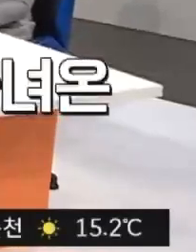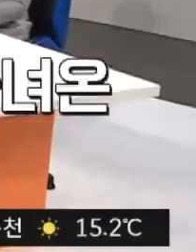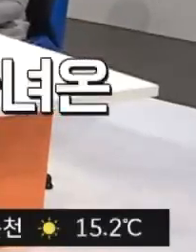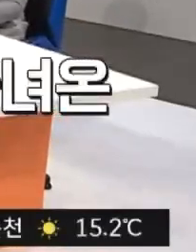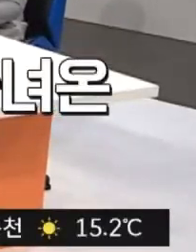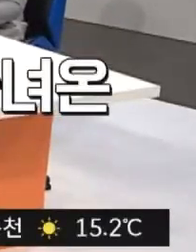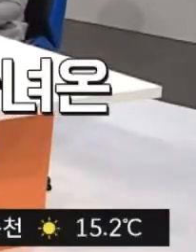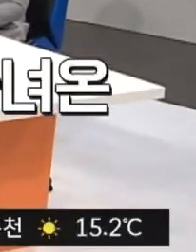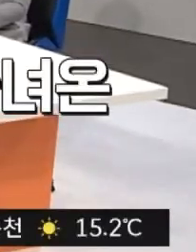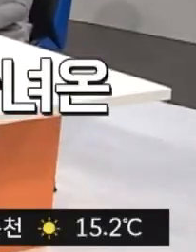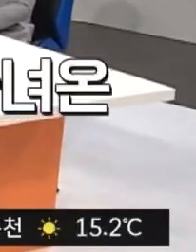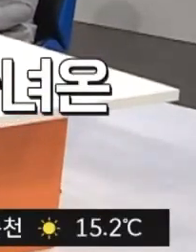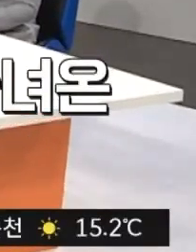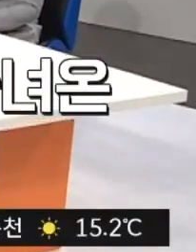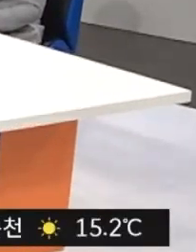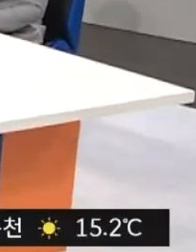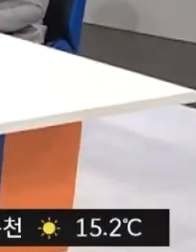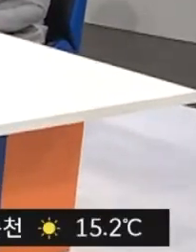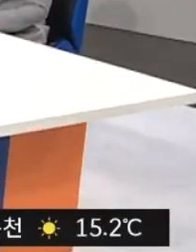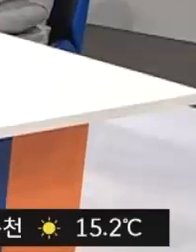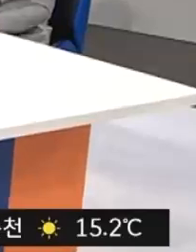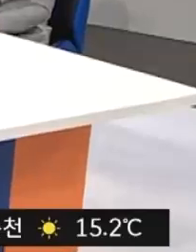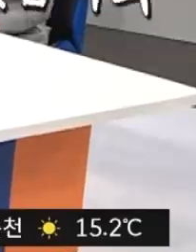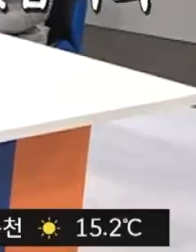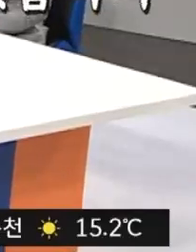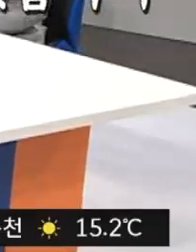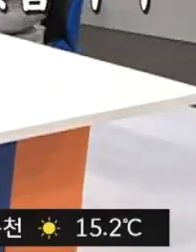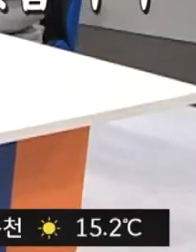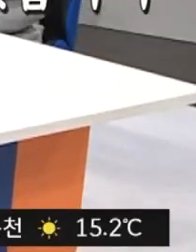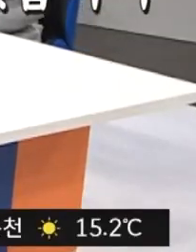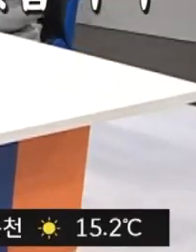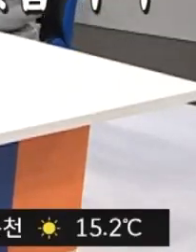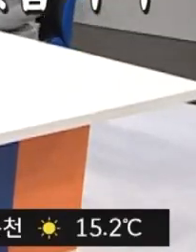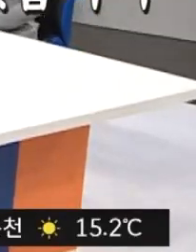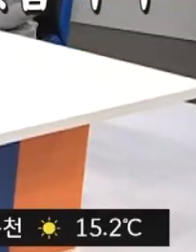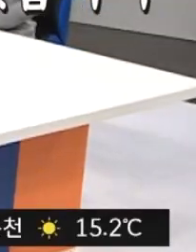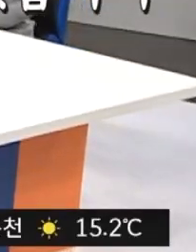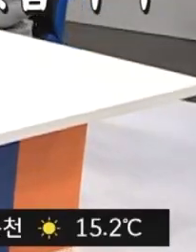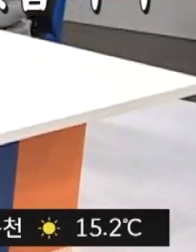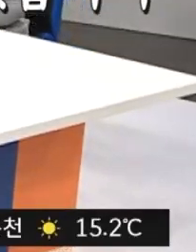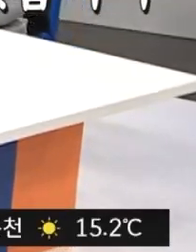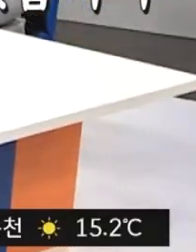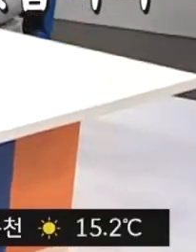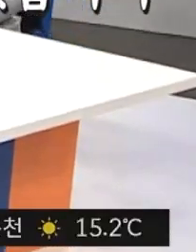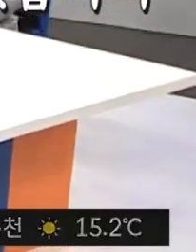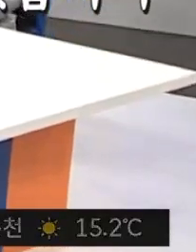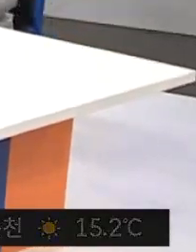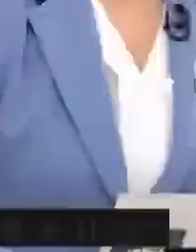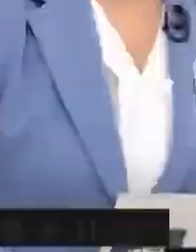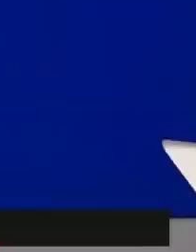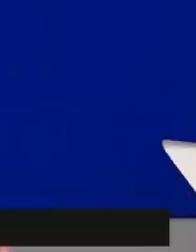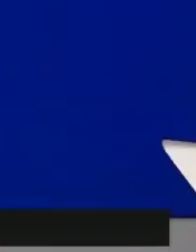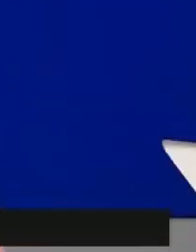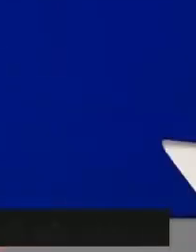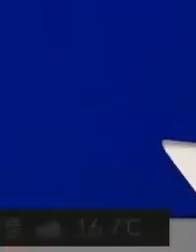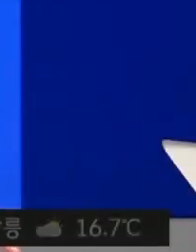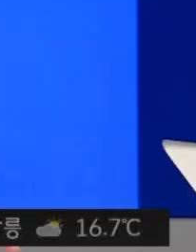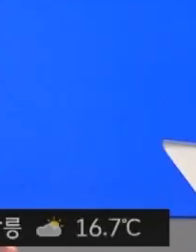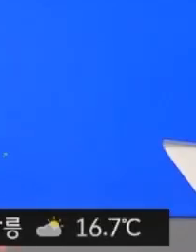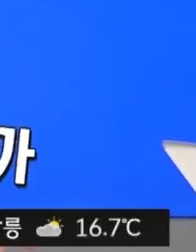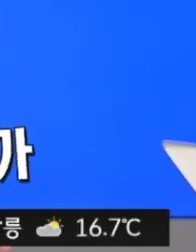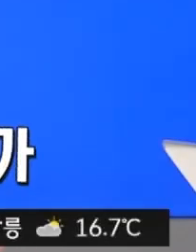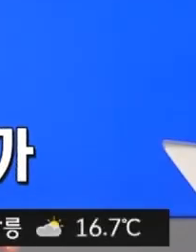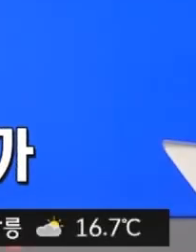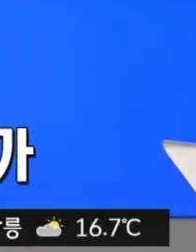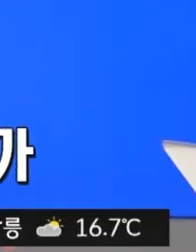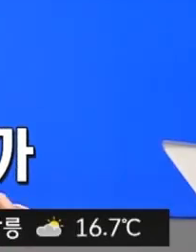아니면은 휴가 다녀온 조멘토 보고 챙기라고 할까요? 챙기라고 해도 저한테 떠밀 게 분명하기 때문에 네. 제가 챙기겠습니다. 좋아요. 한일 정상회담